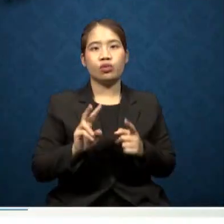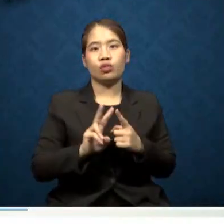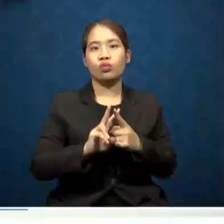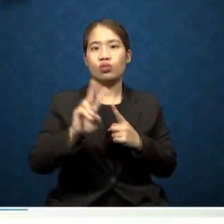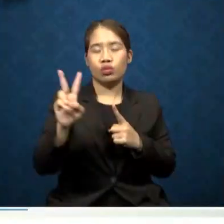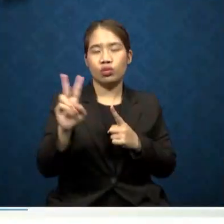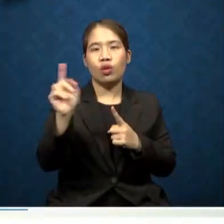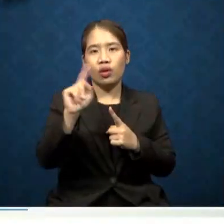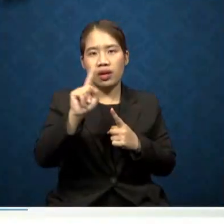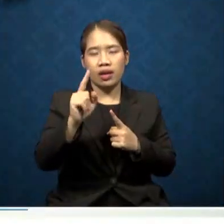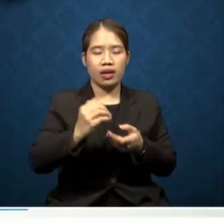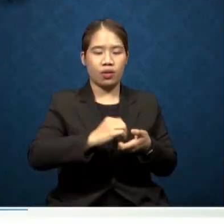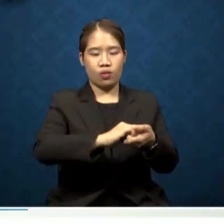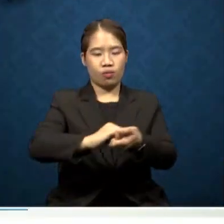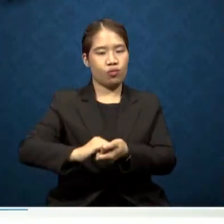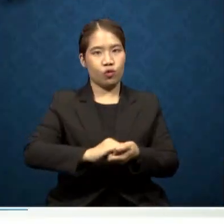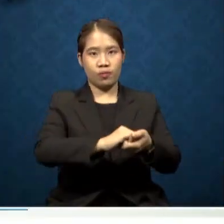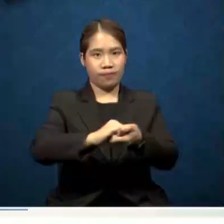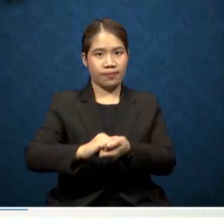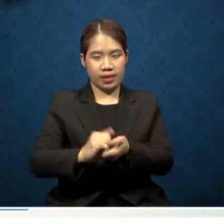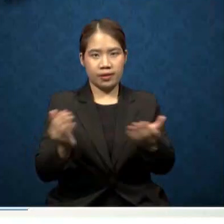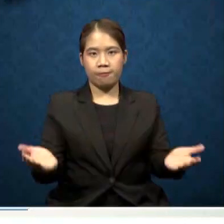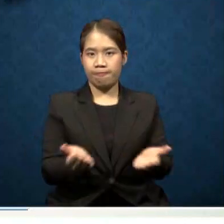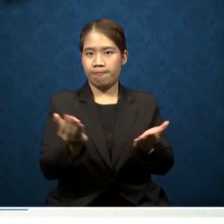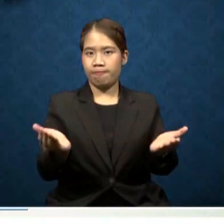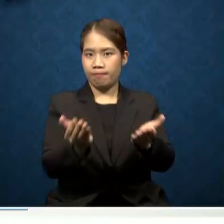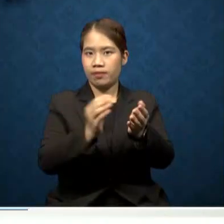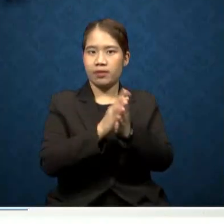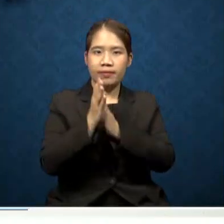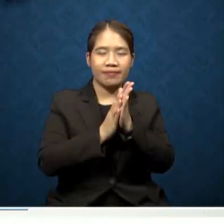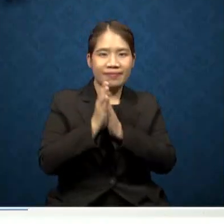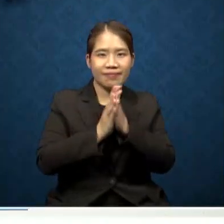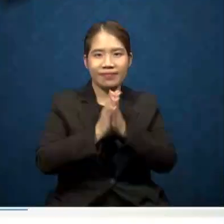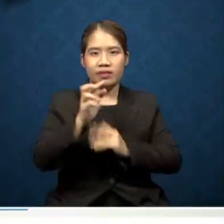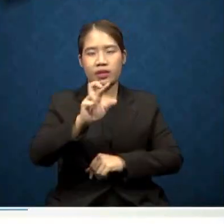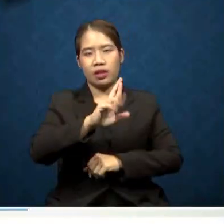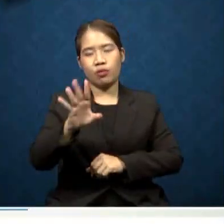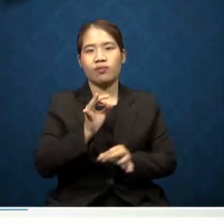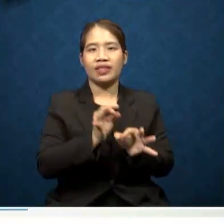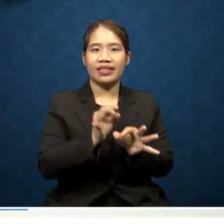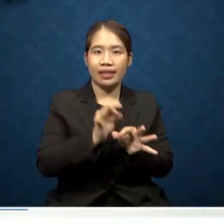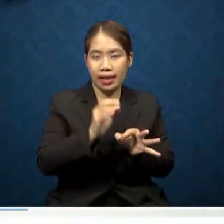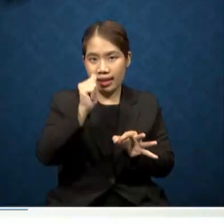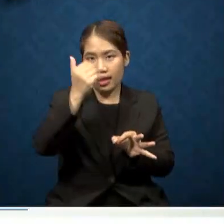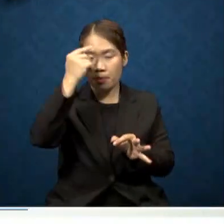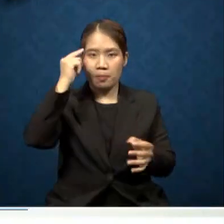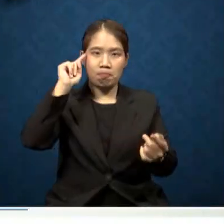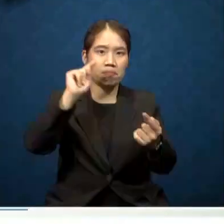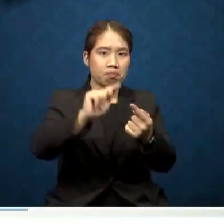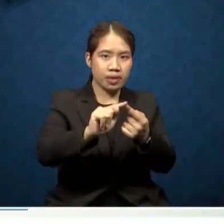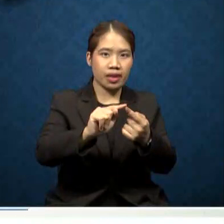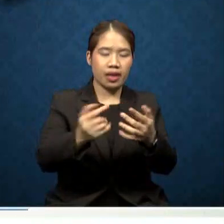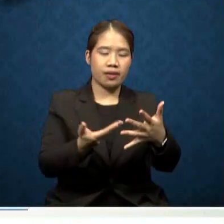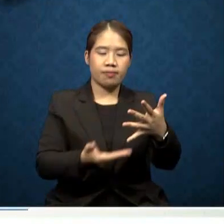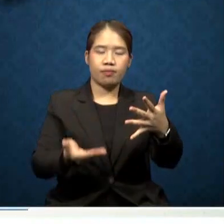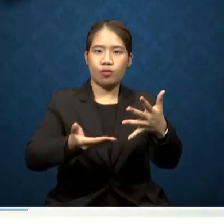2คือให้ความร่วมมือในการกระตุ้นแรงจูงใจระบบธนาคารหน่วยกิจนะครับนะเพื่อให้ยกระดับฐานะ